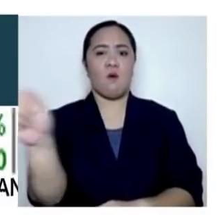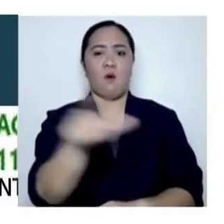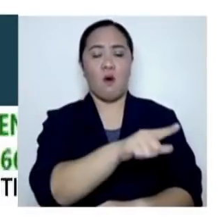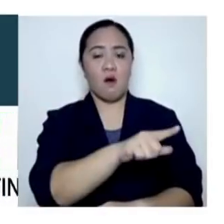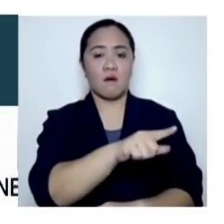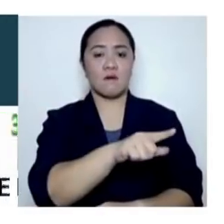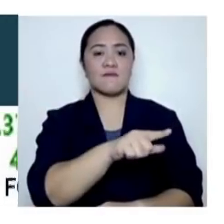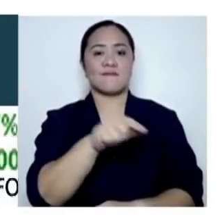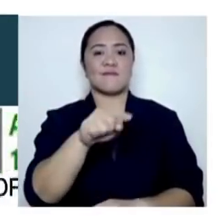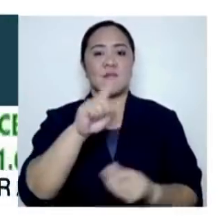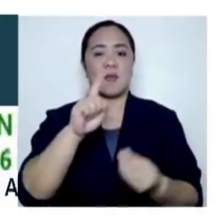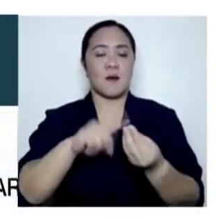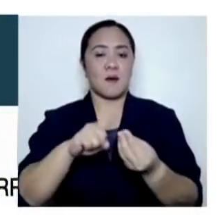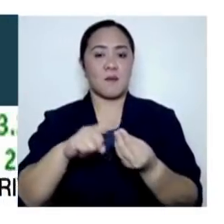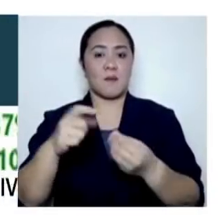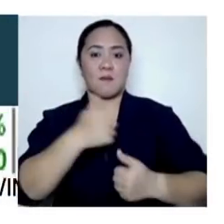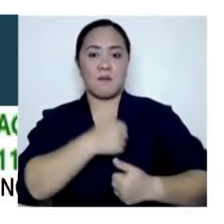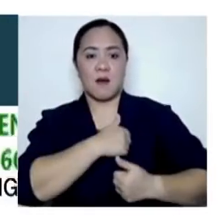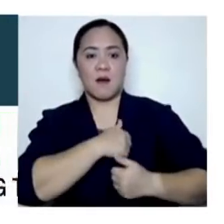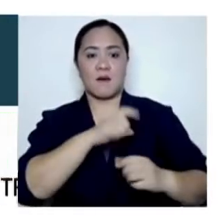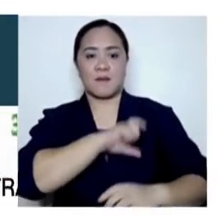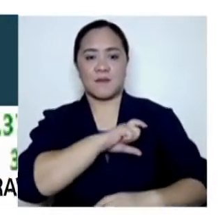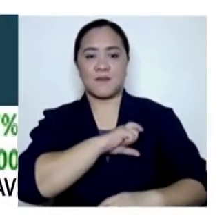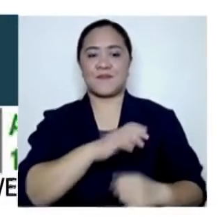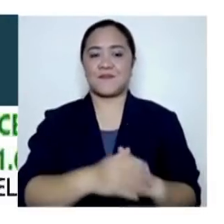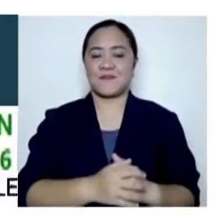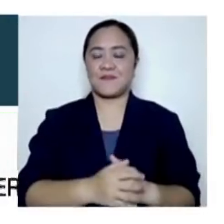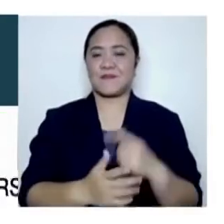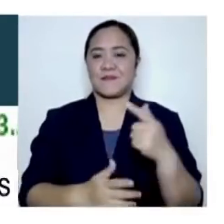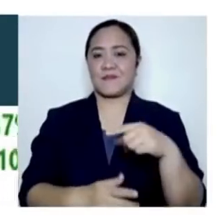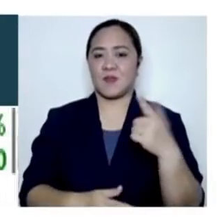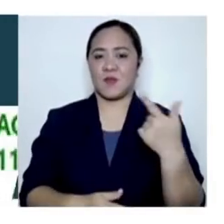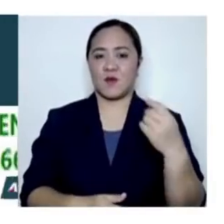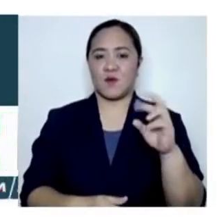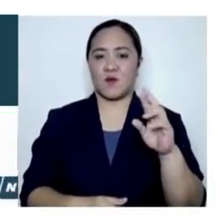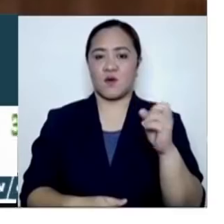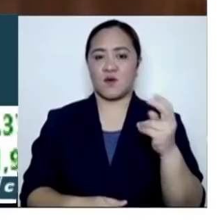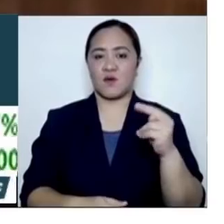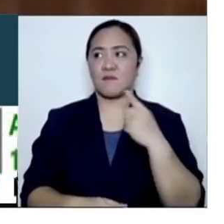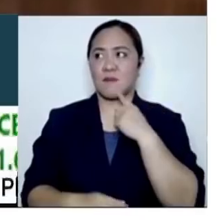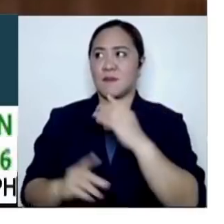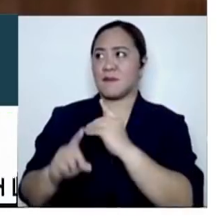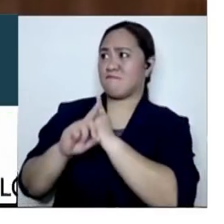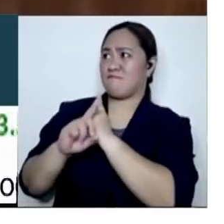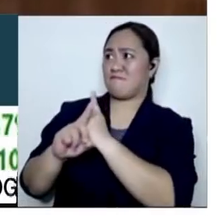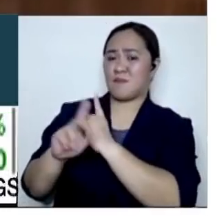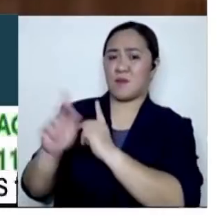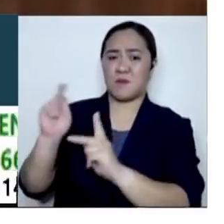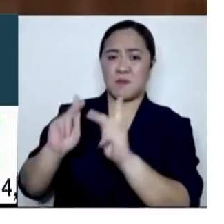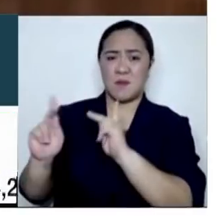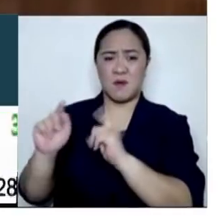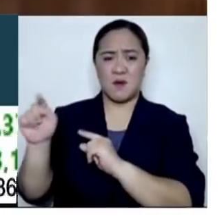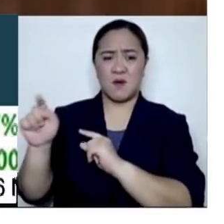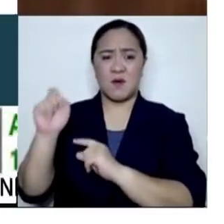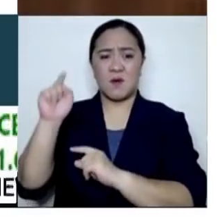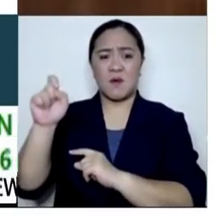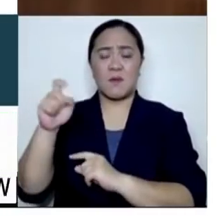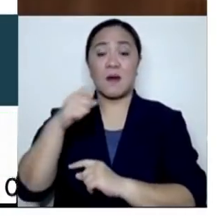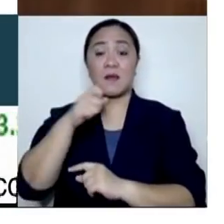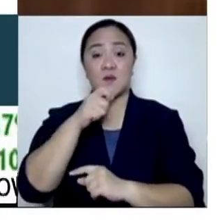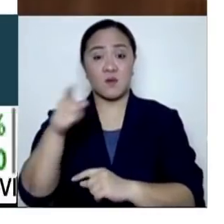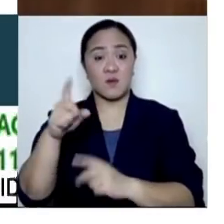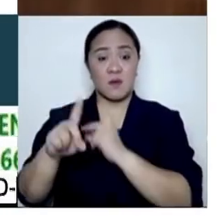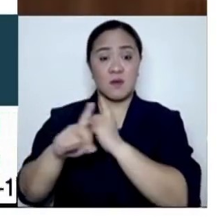What is your take on that, Senator? Ayan na naman siya. Dinidepensa na naman niya yung mga tao niya. Dapat idepensa niya yung mga taong pinahirapan